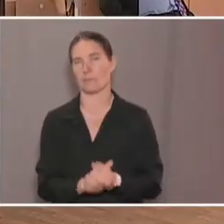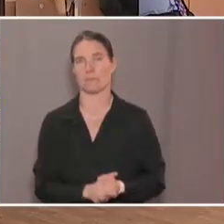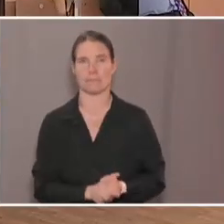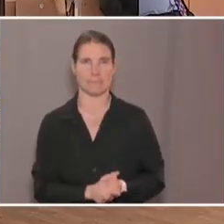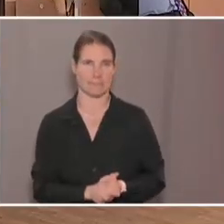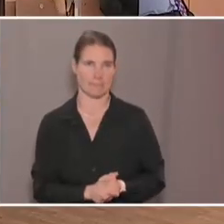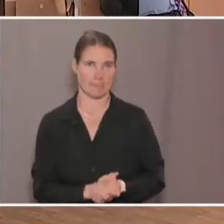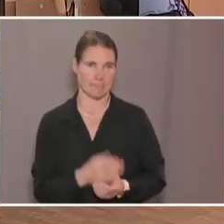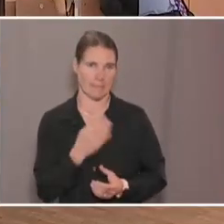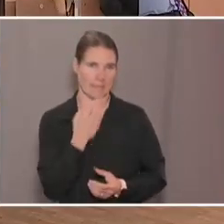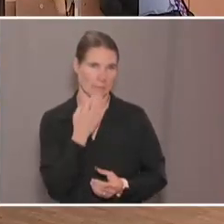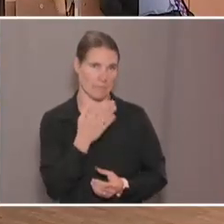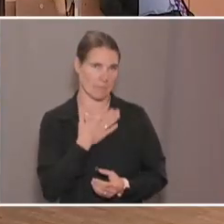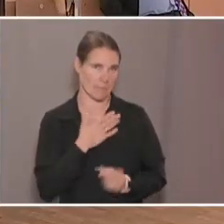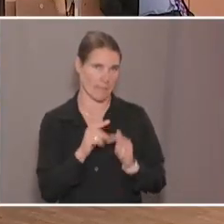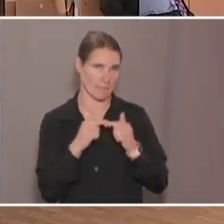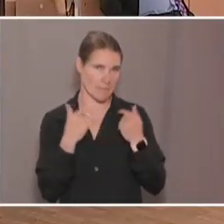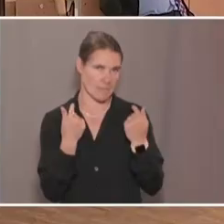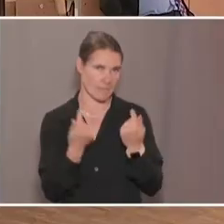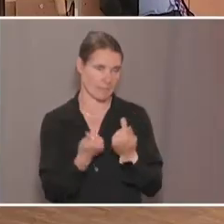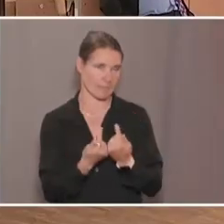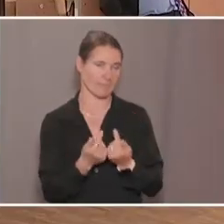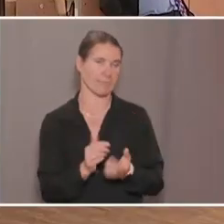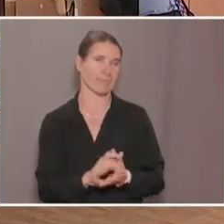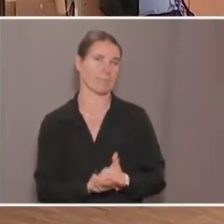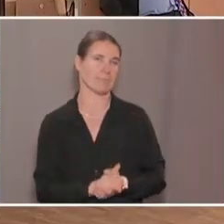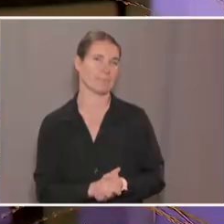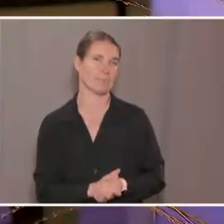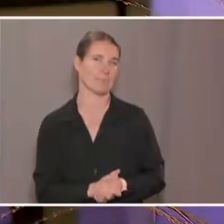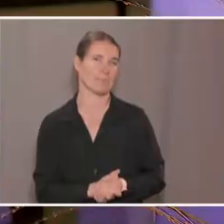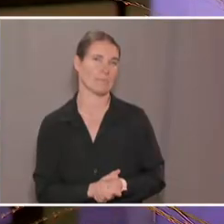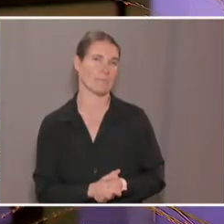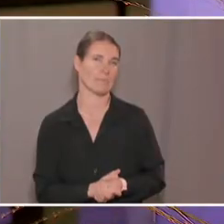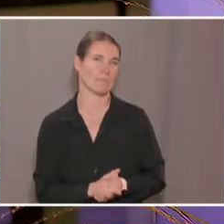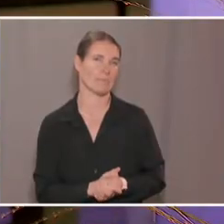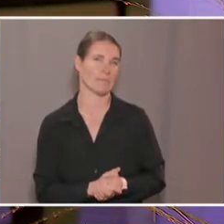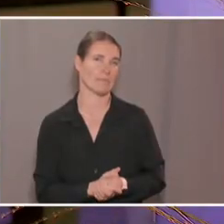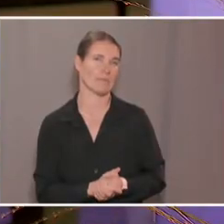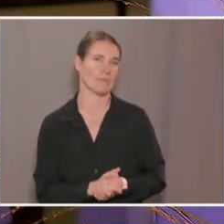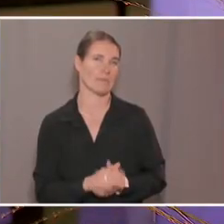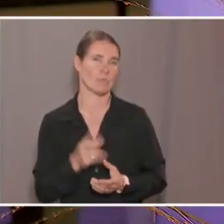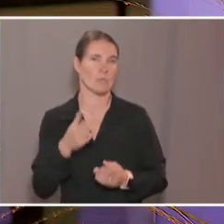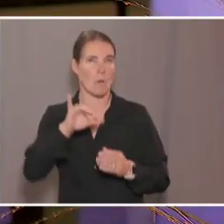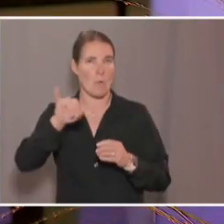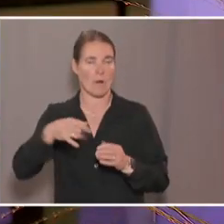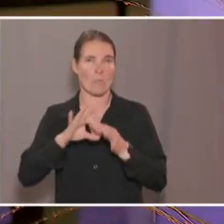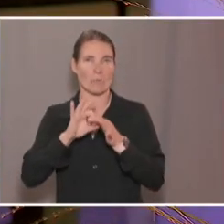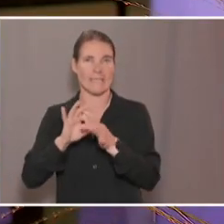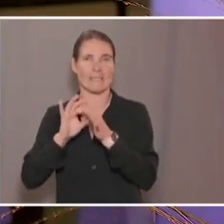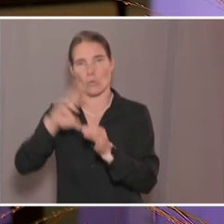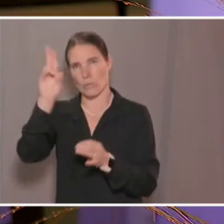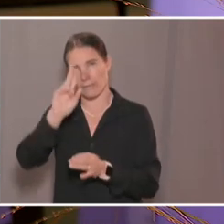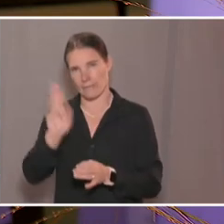herzlich bedanken bei meinem Team, namentlich bei Herrn Dehan und bei Frau Riebensdorf, die das ganze Bauprojekt für die Universität sehr gut